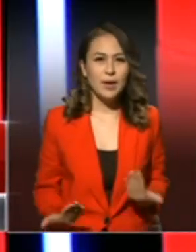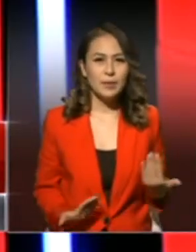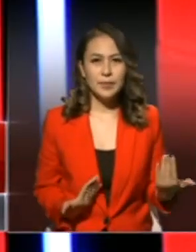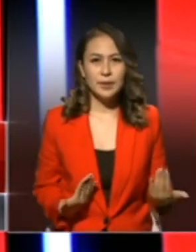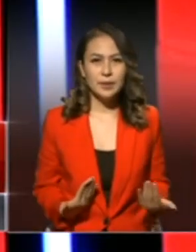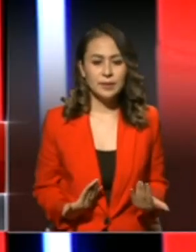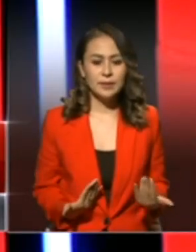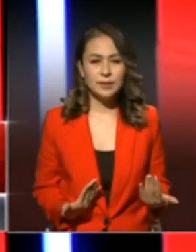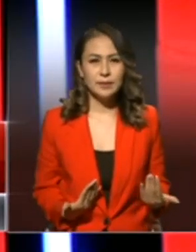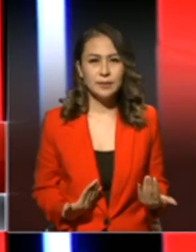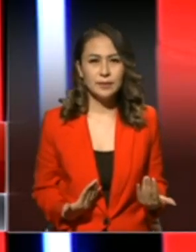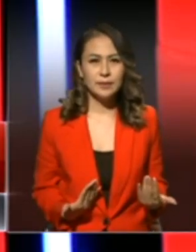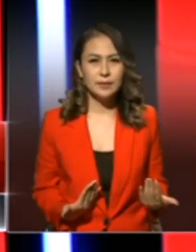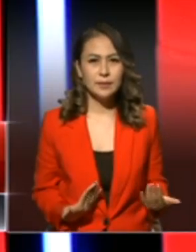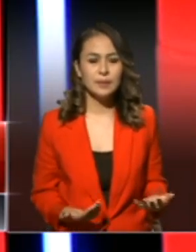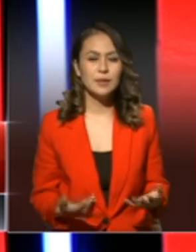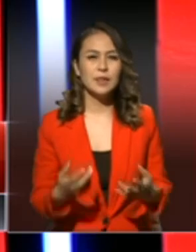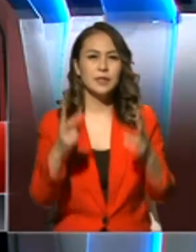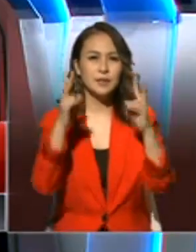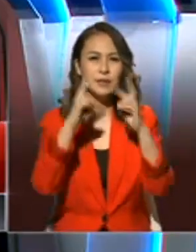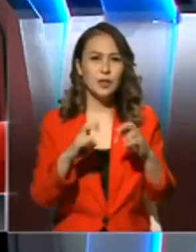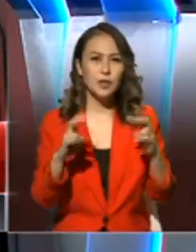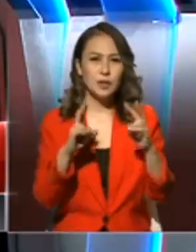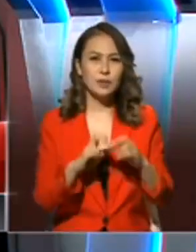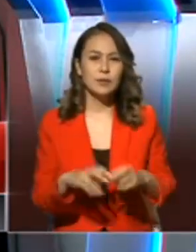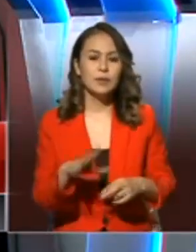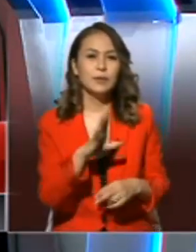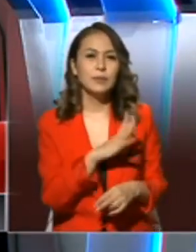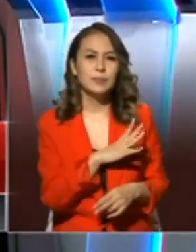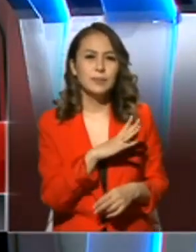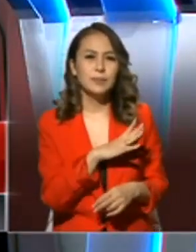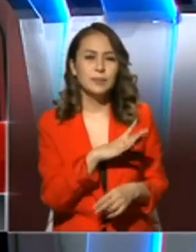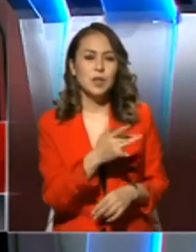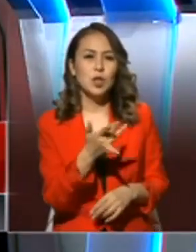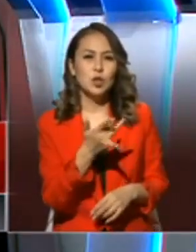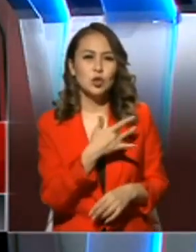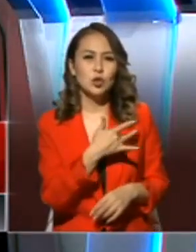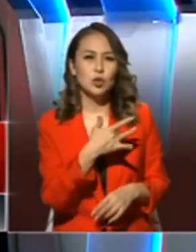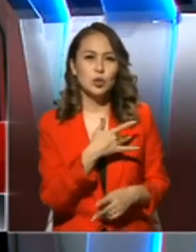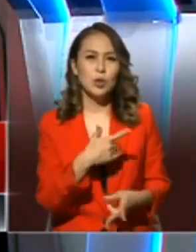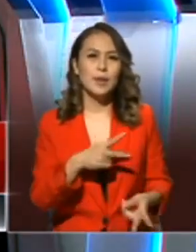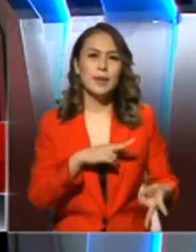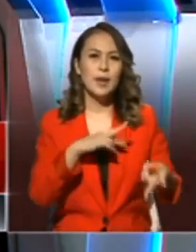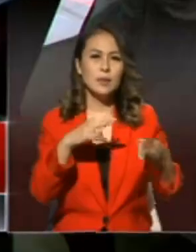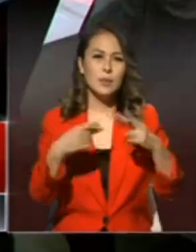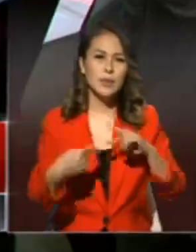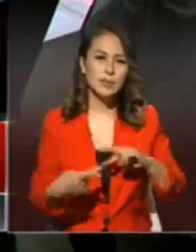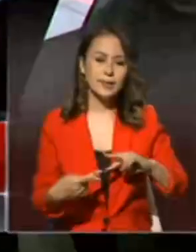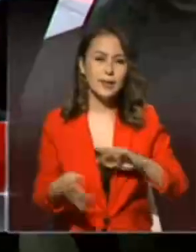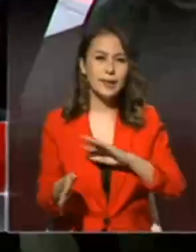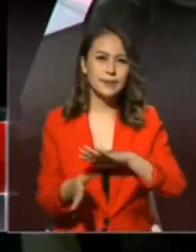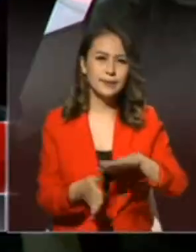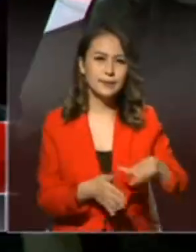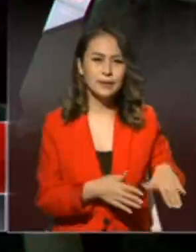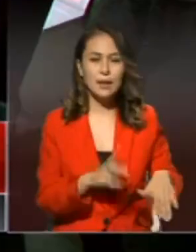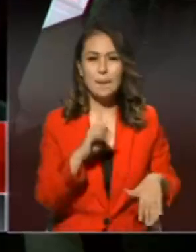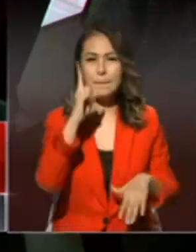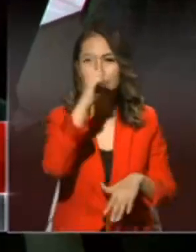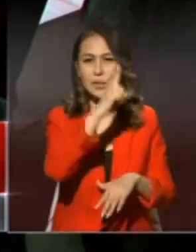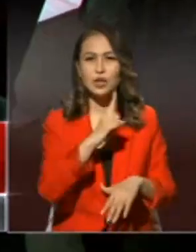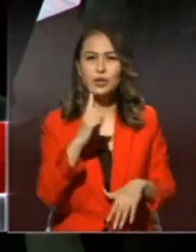соны зерттедік. Негізі міне қараңыз, жүрек трансплантациядан кейін 1